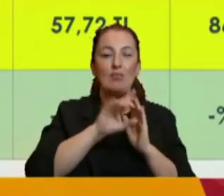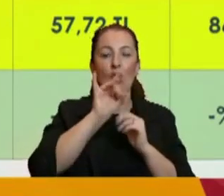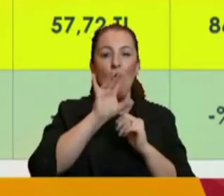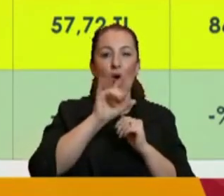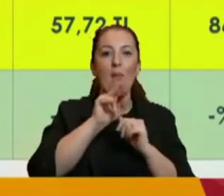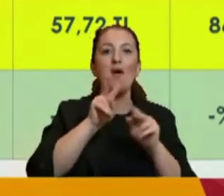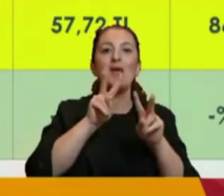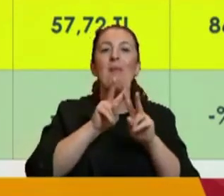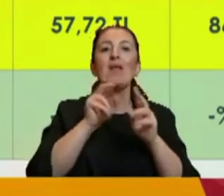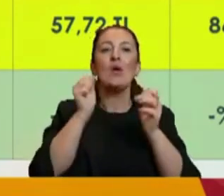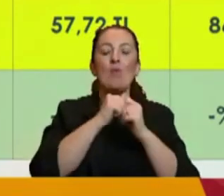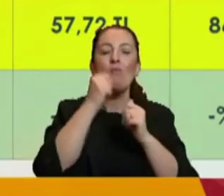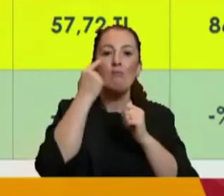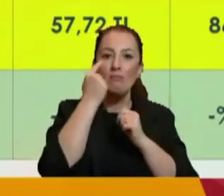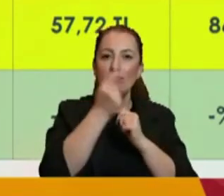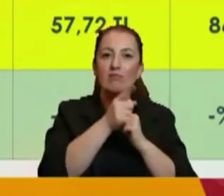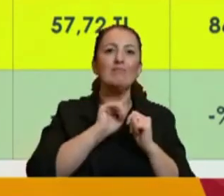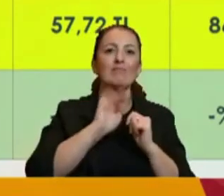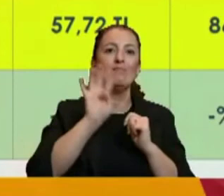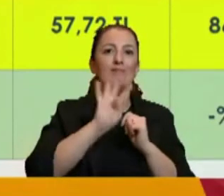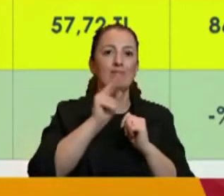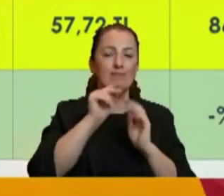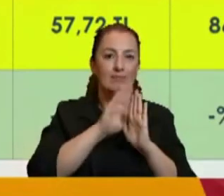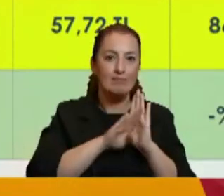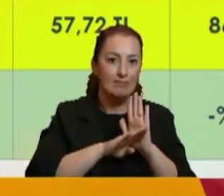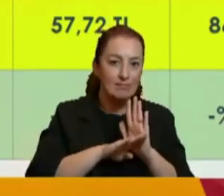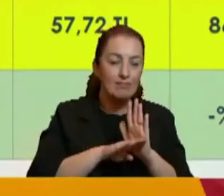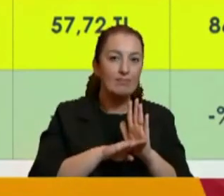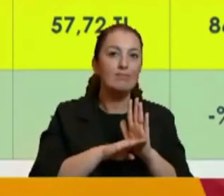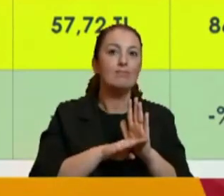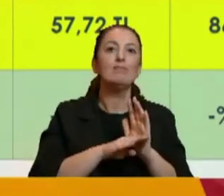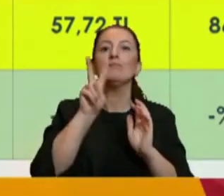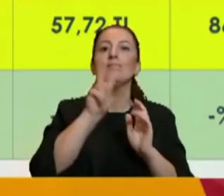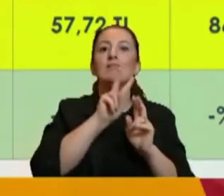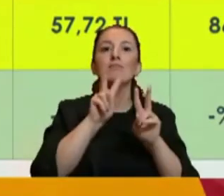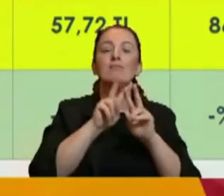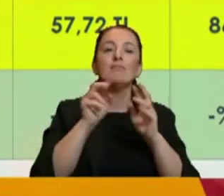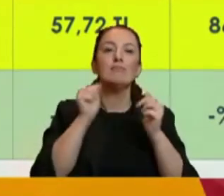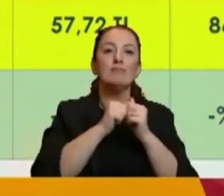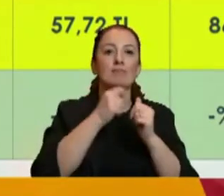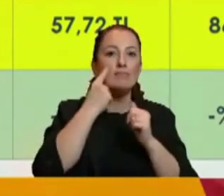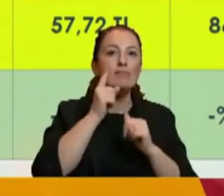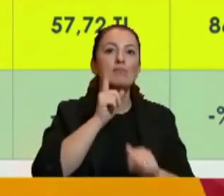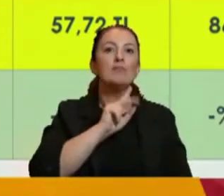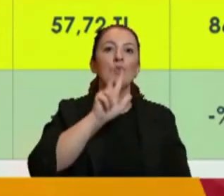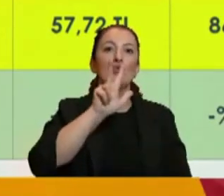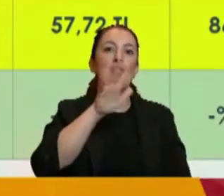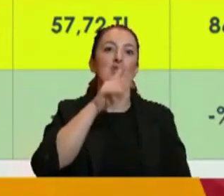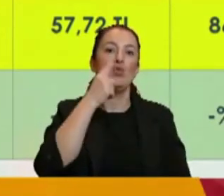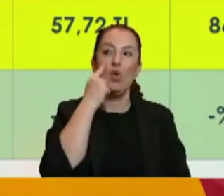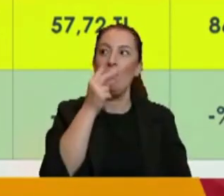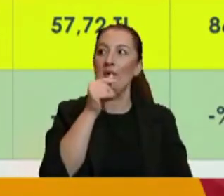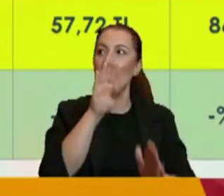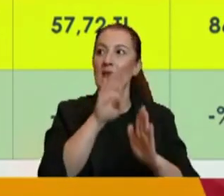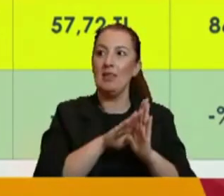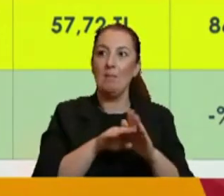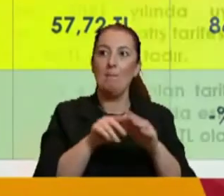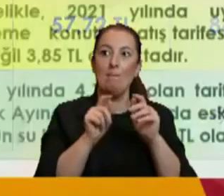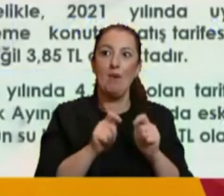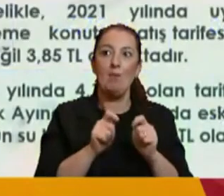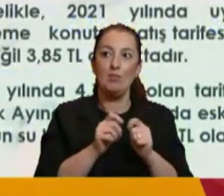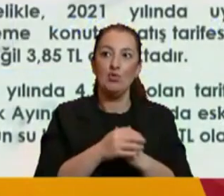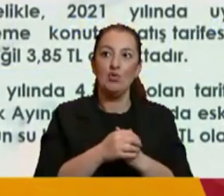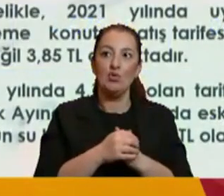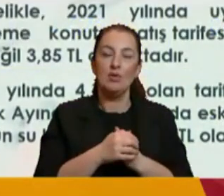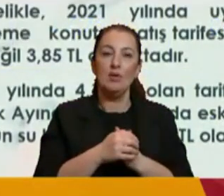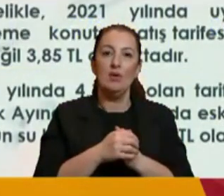metreküpte yüzde 40'lık bir indirim 20 metreküpte yüzde 35'lik bir indirim yapmışız